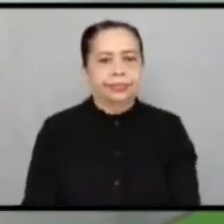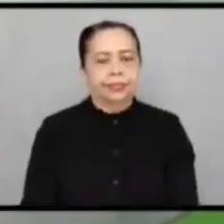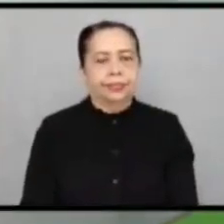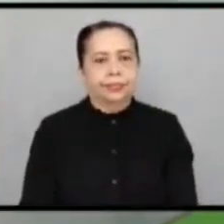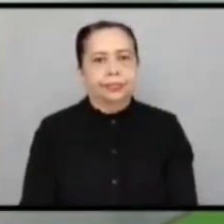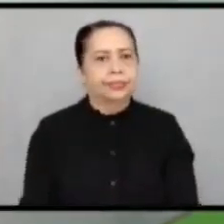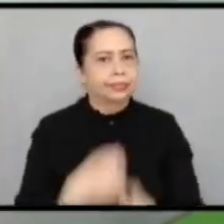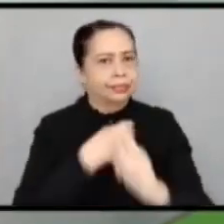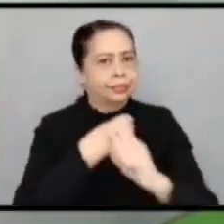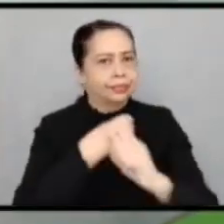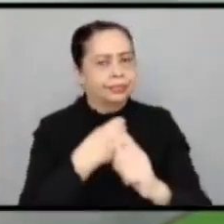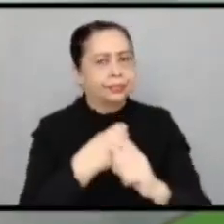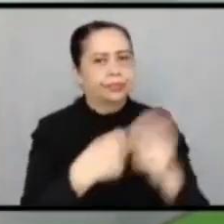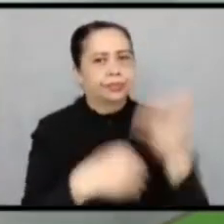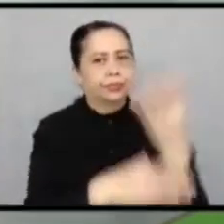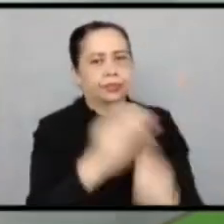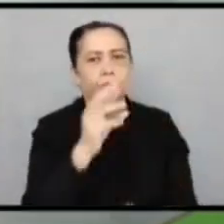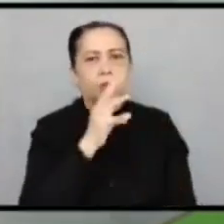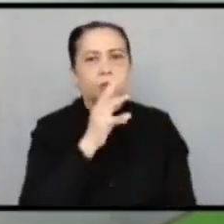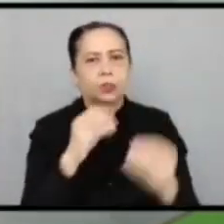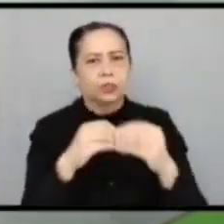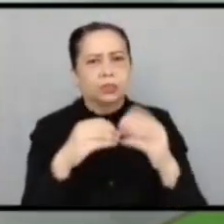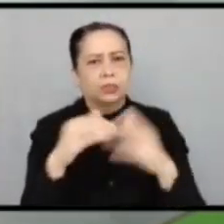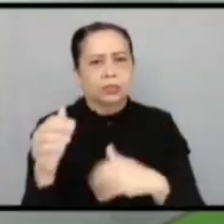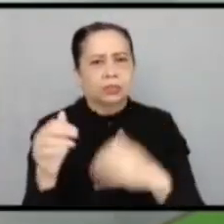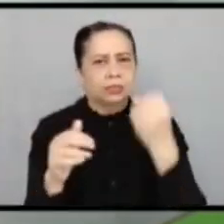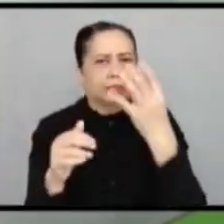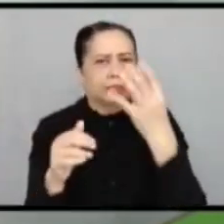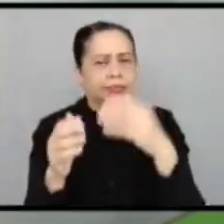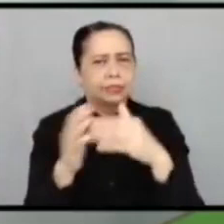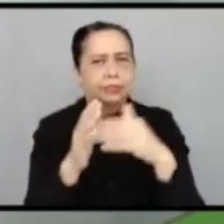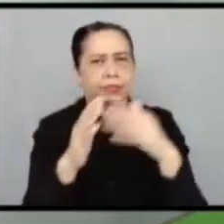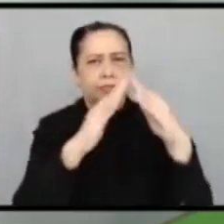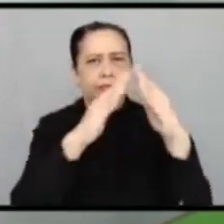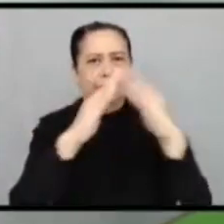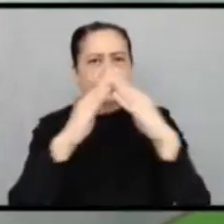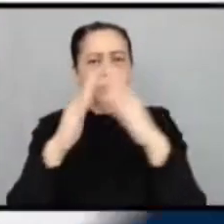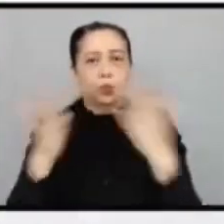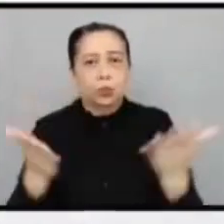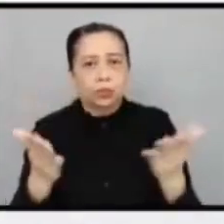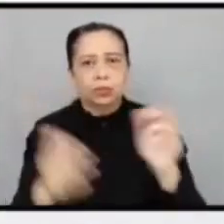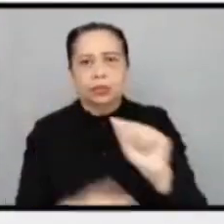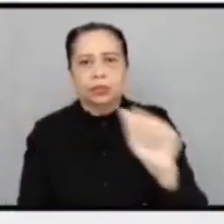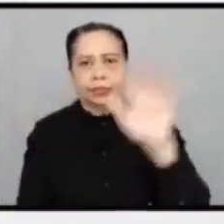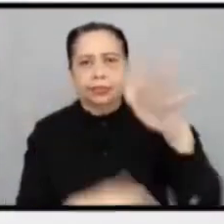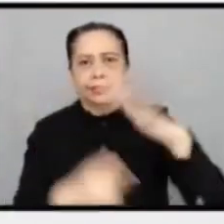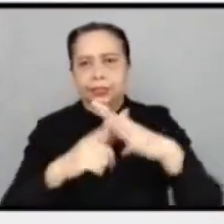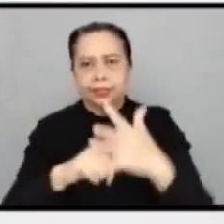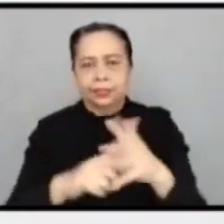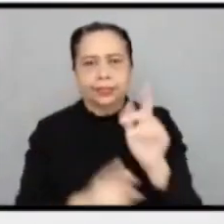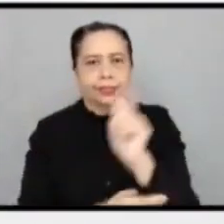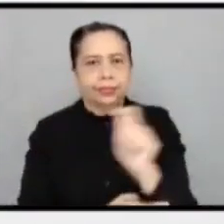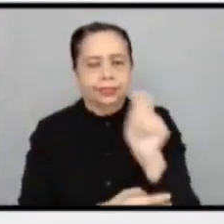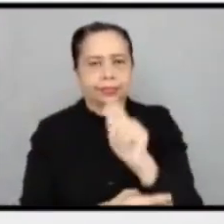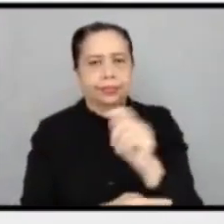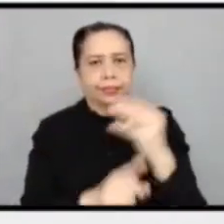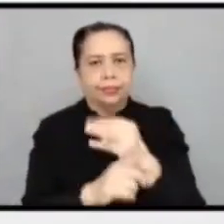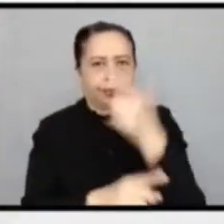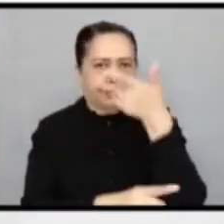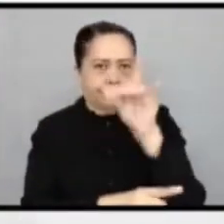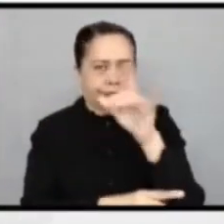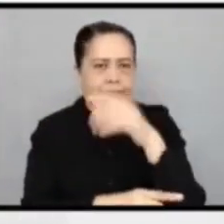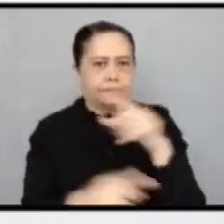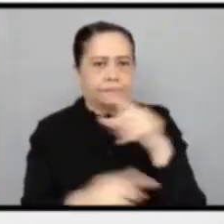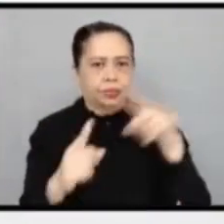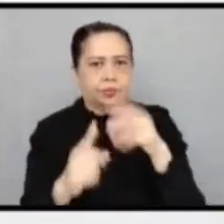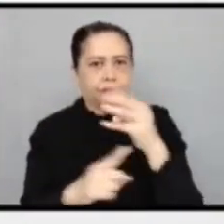Pansamantalang mawawala ng tubig ang mahigit 15,000 bahay sa Antipolo. Magsisimula ito sa Martes, March 28 hanggang March